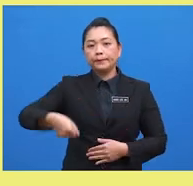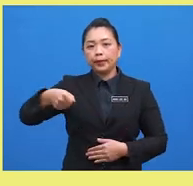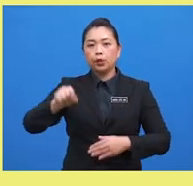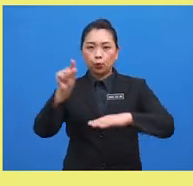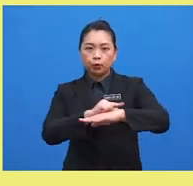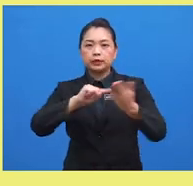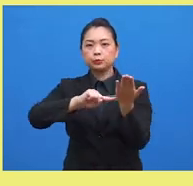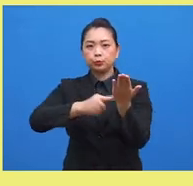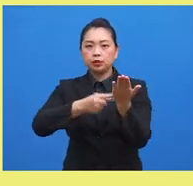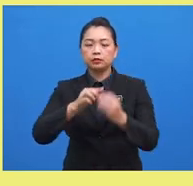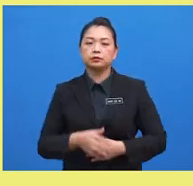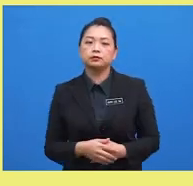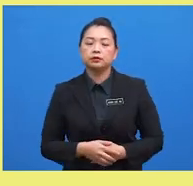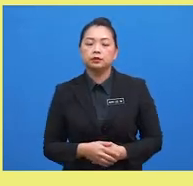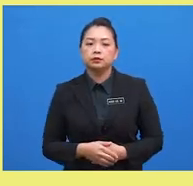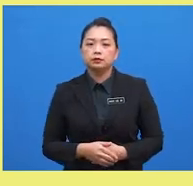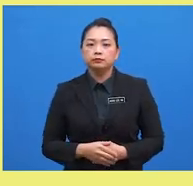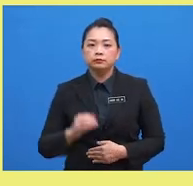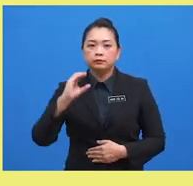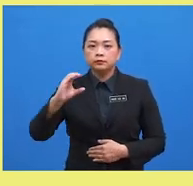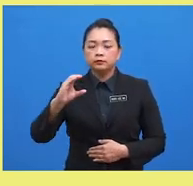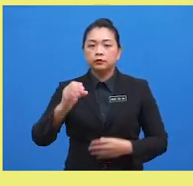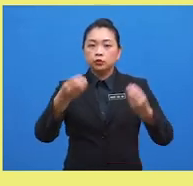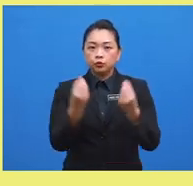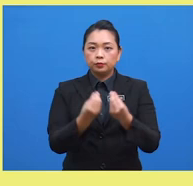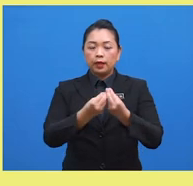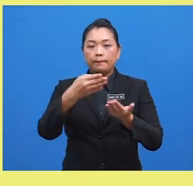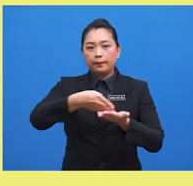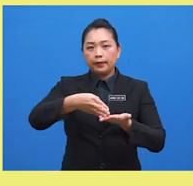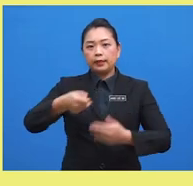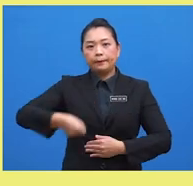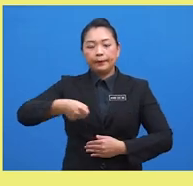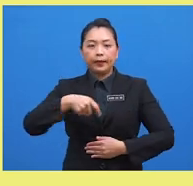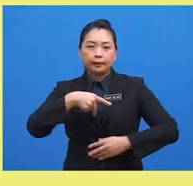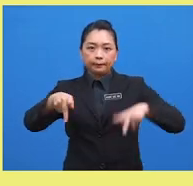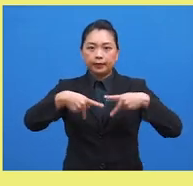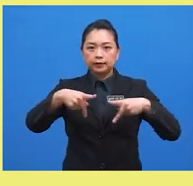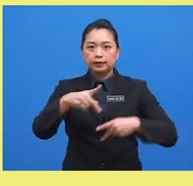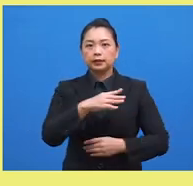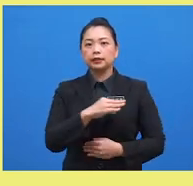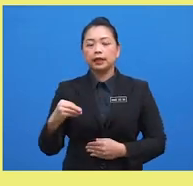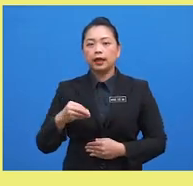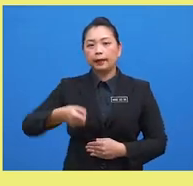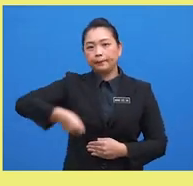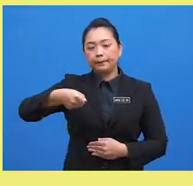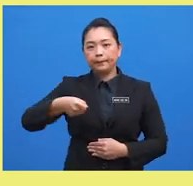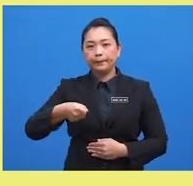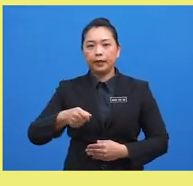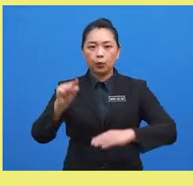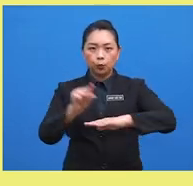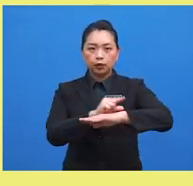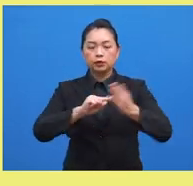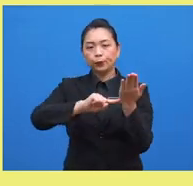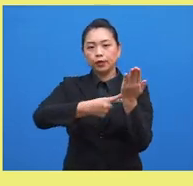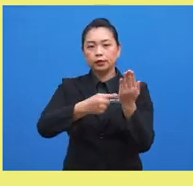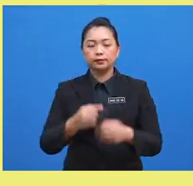pembeli beg guna semula. Dan C ialah jumlah pembeli beg plastik